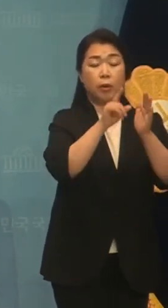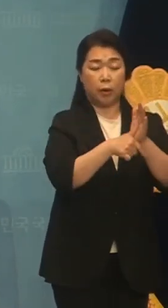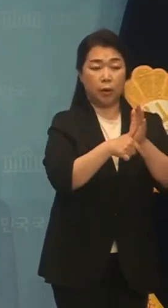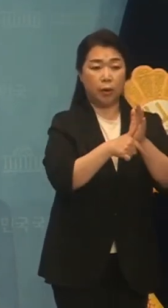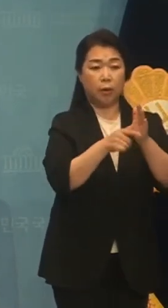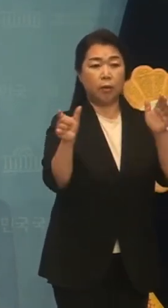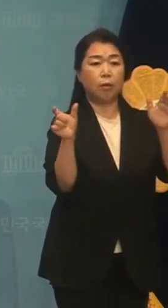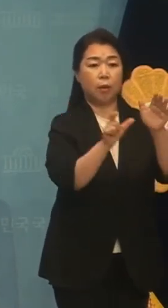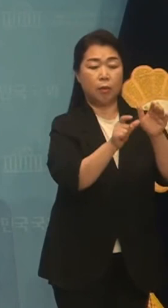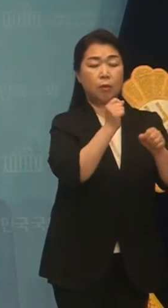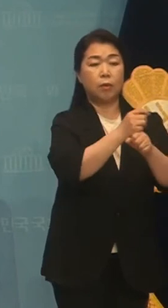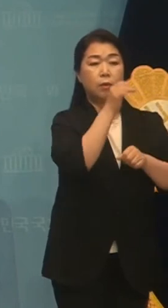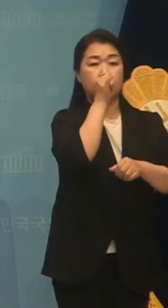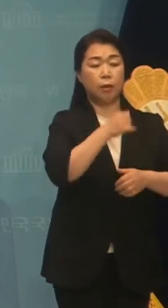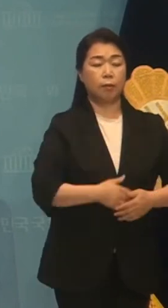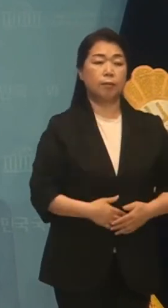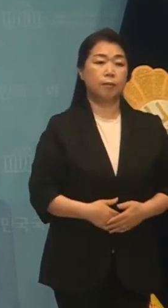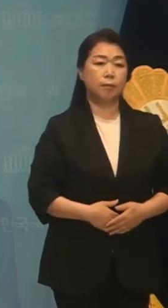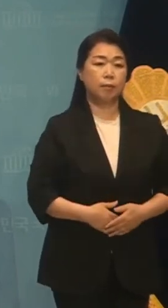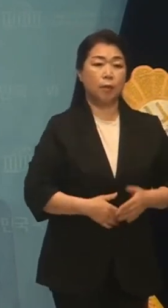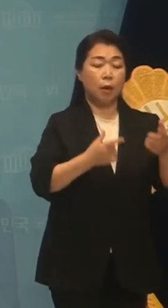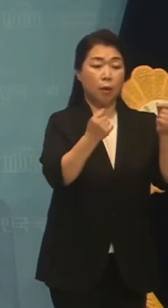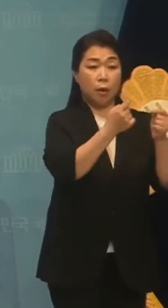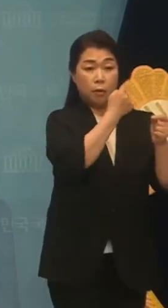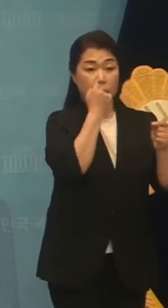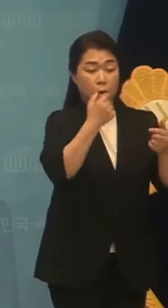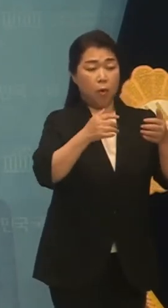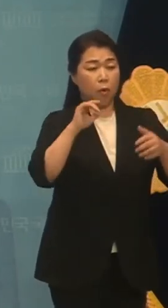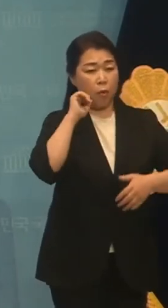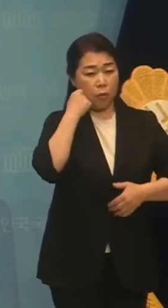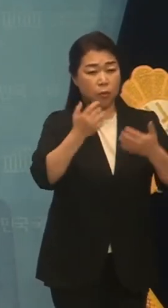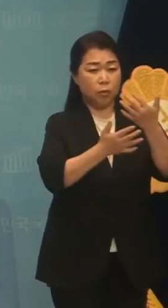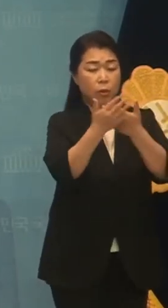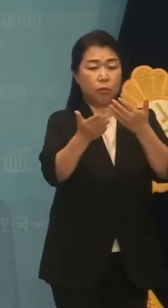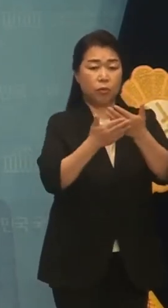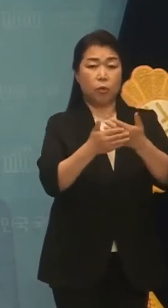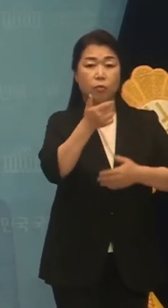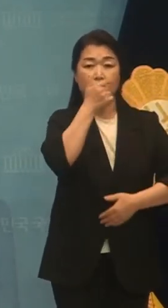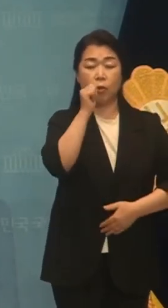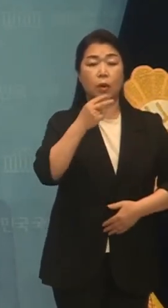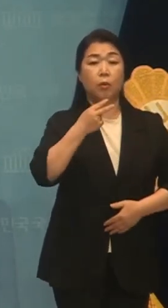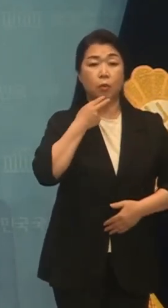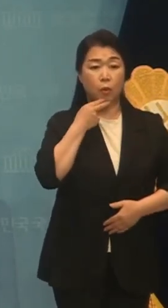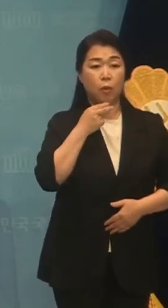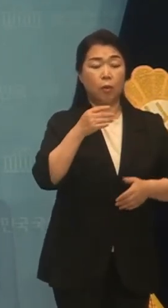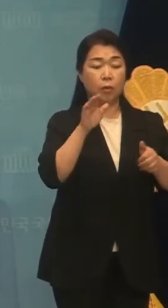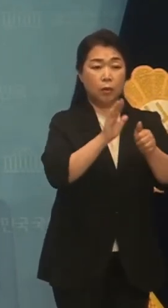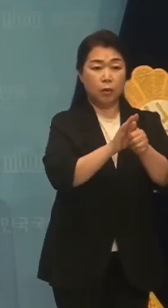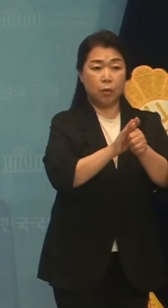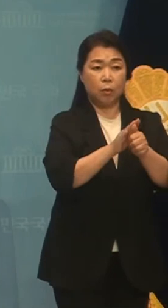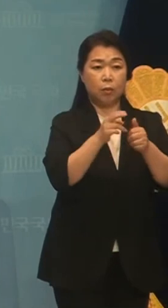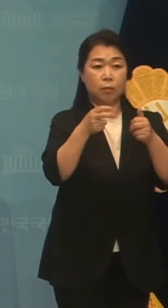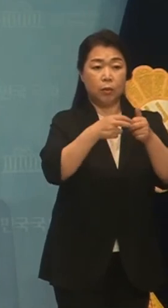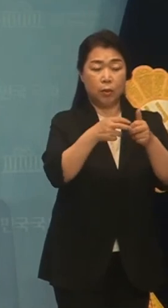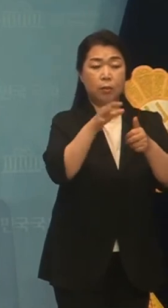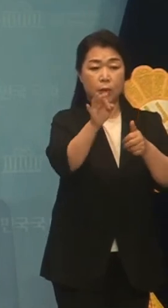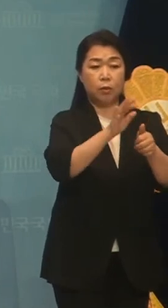하고 있습니다. 이렇게 근거가 불충분해도 의료비 지원을 해주겠다는